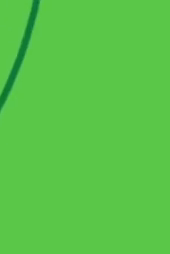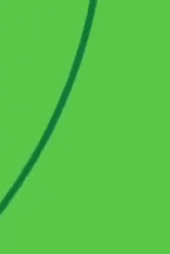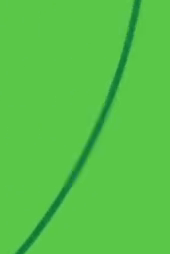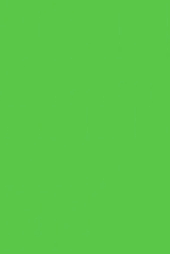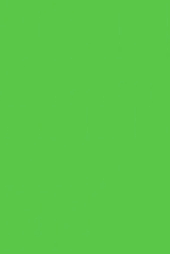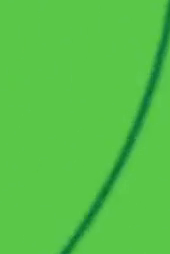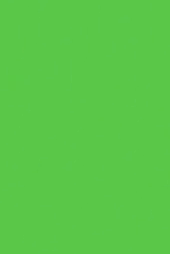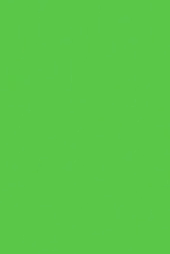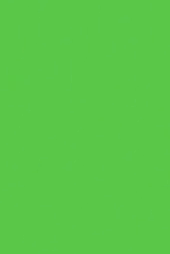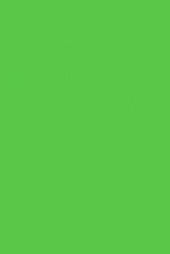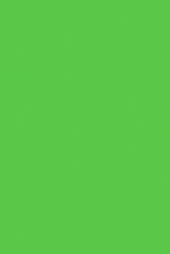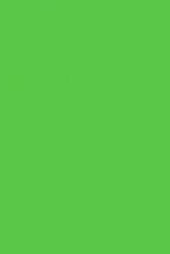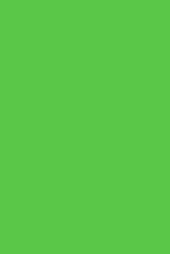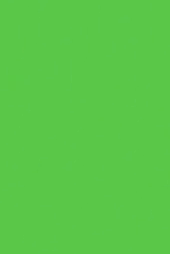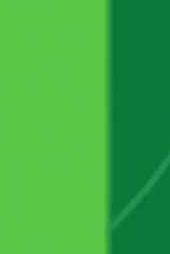Музика